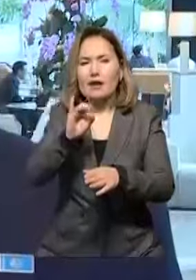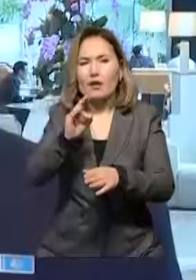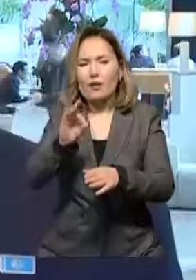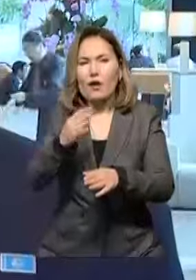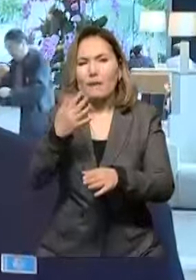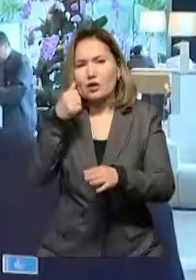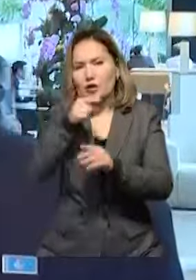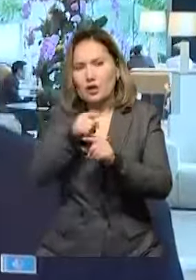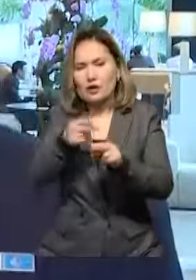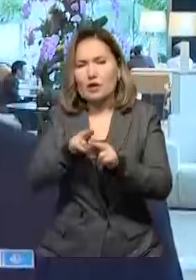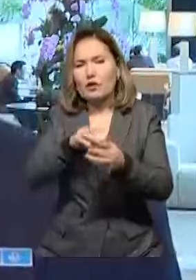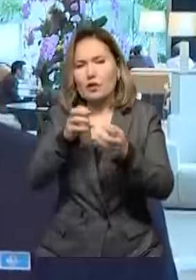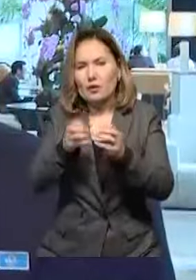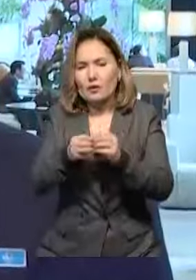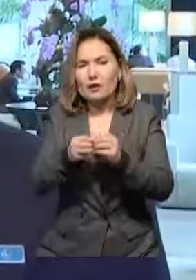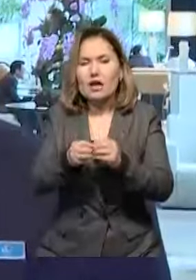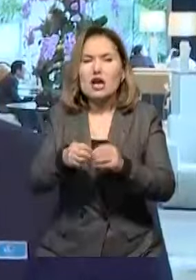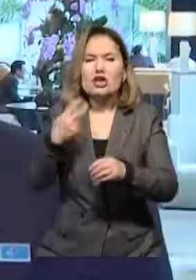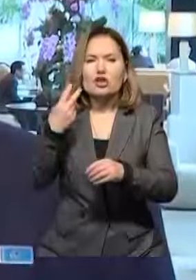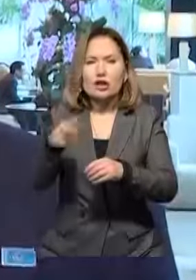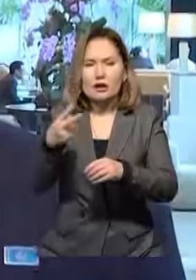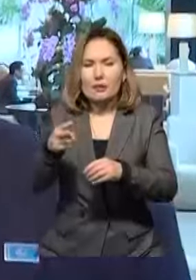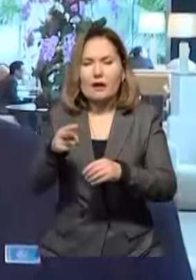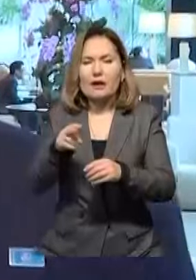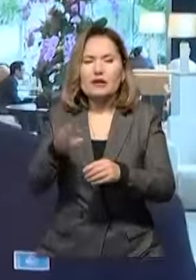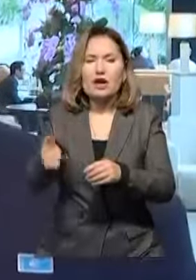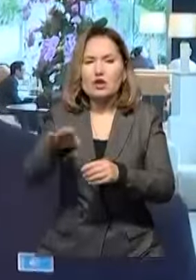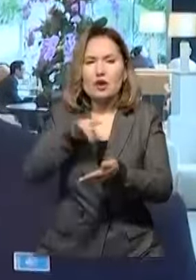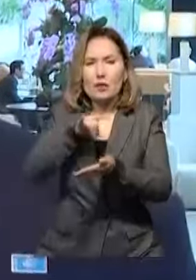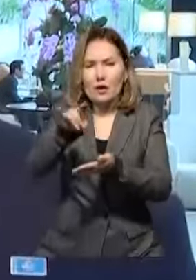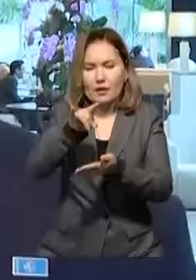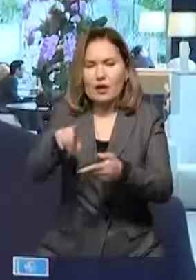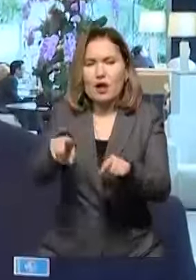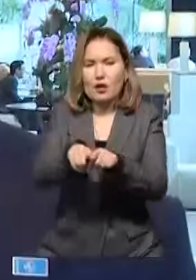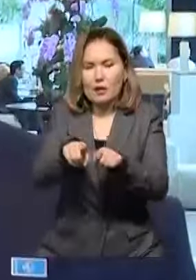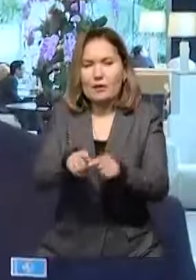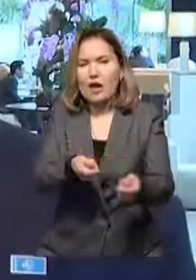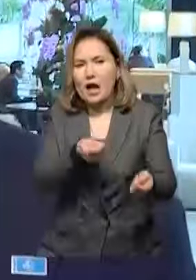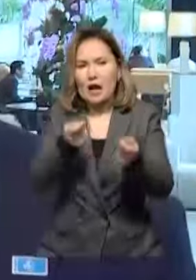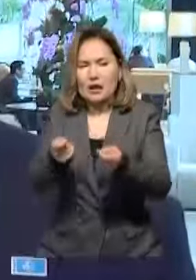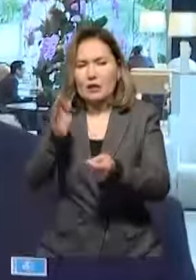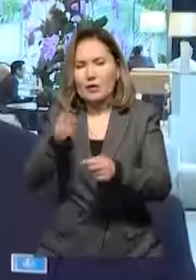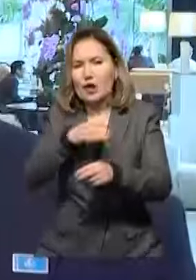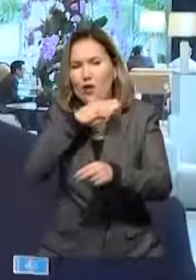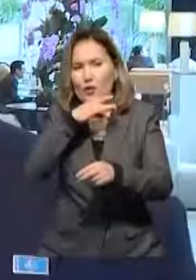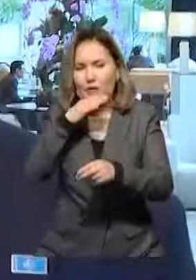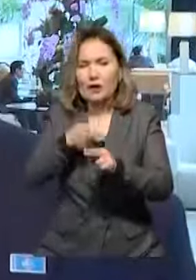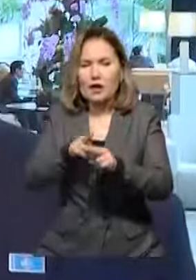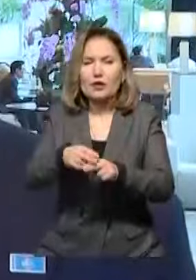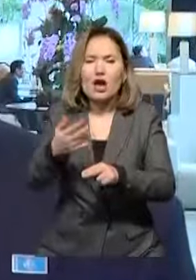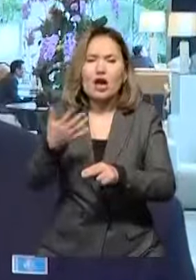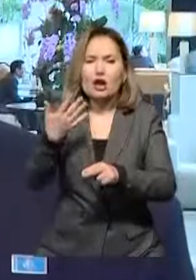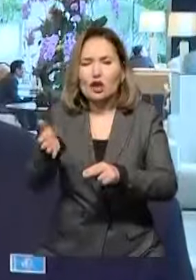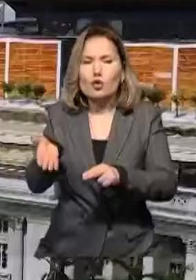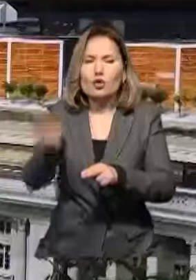жылдың аясында кем дегенде 20 Airbus немесе Boeing ұшақтарын қоятын болады. Көп дегенде 50